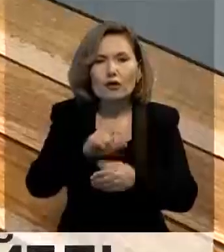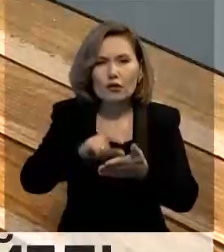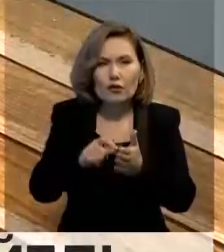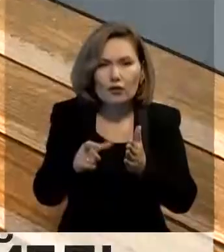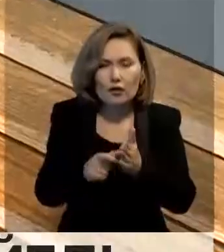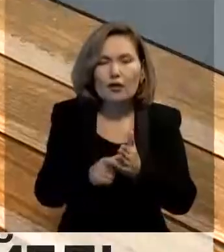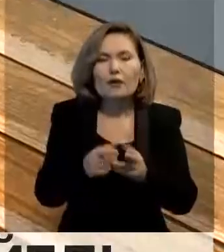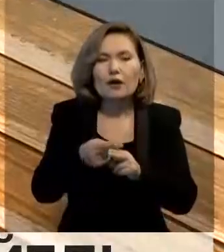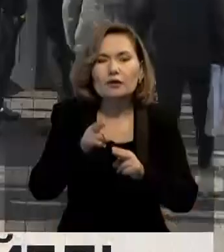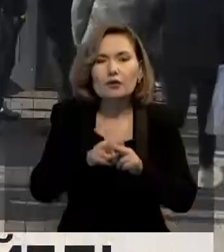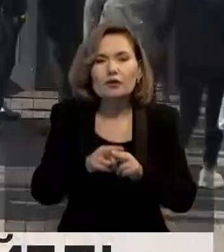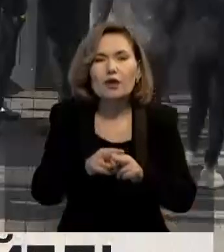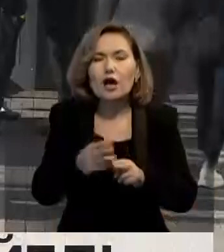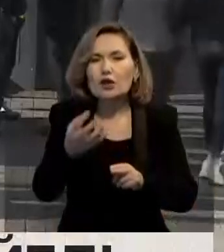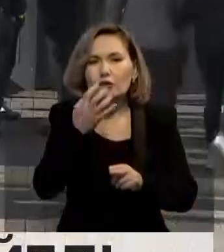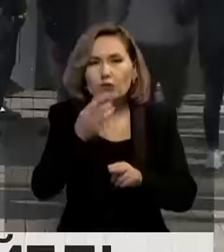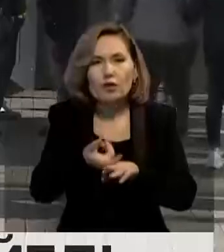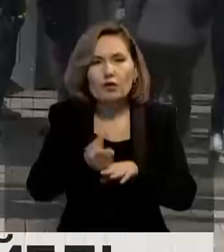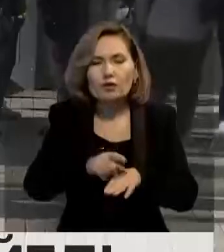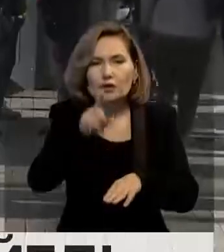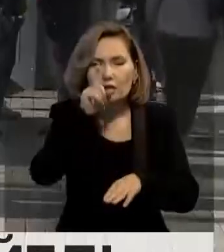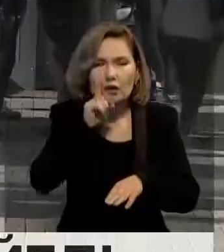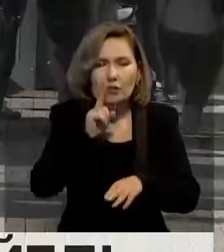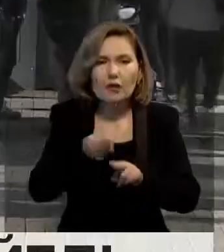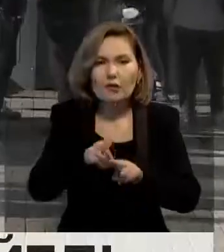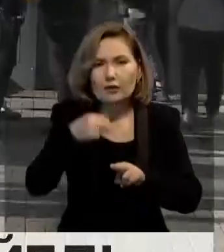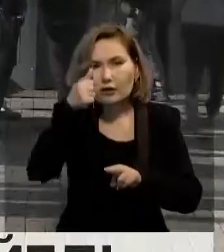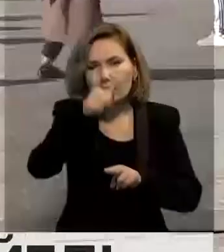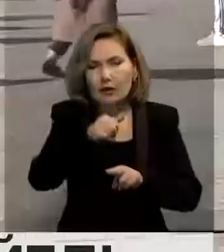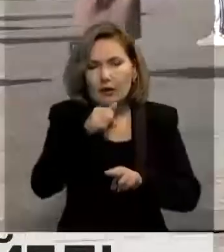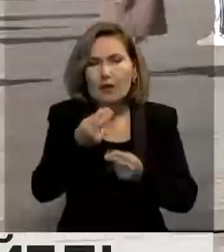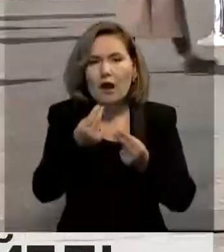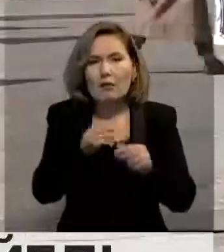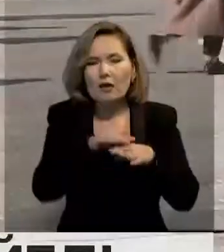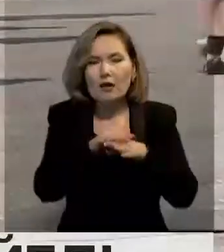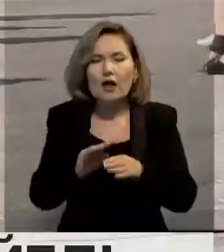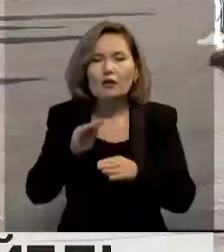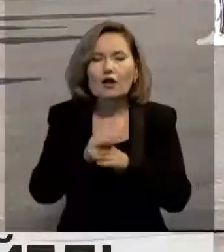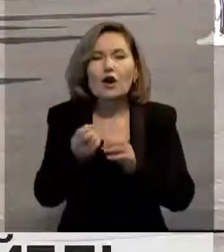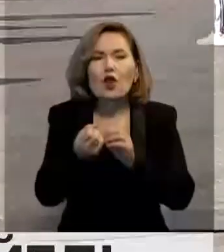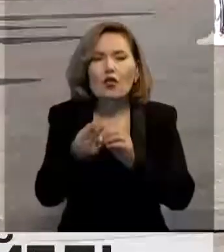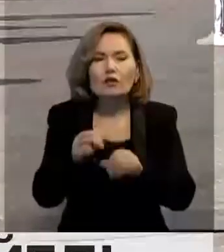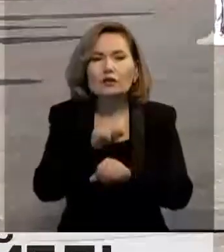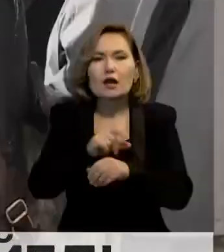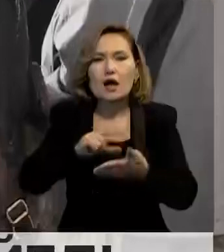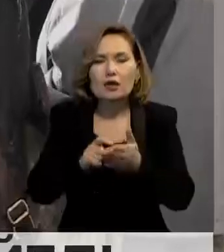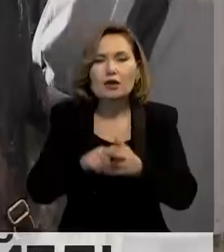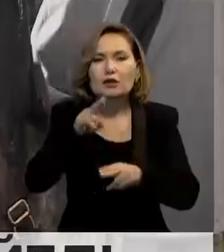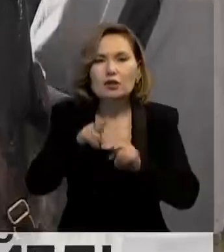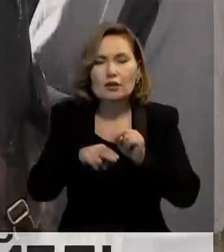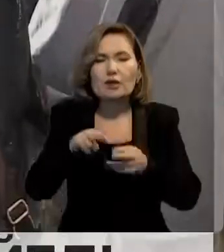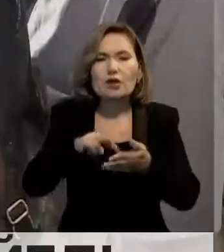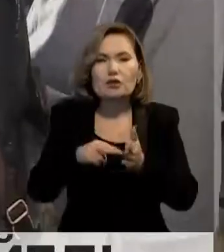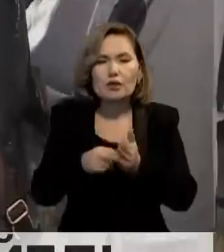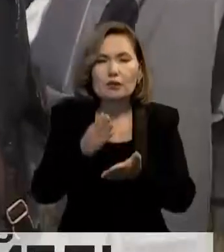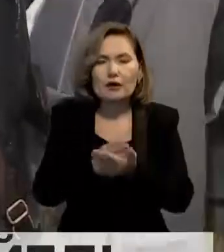қыста ине шаншар орын болмайды. Тиімділігін байқаған жауаптылар биыл қысқа дейін бюджет есебінен тағы 13 аялдама салуды жоспарлап отыр. Мұны